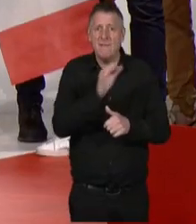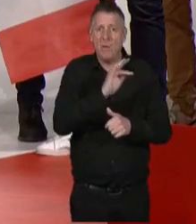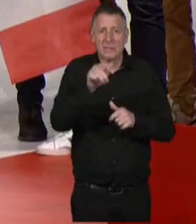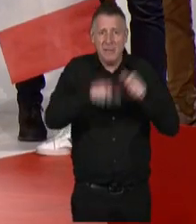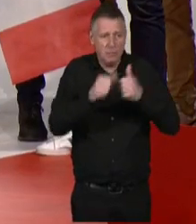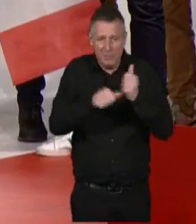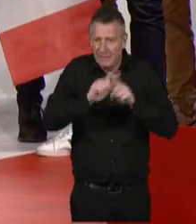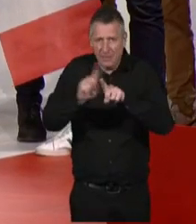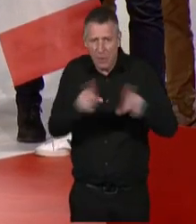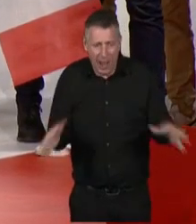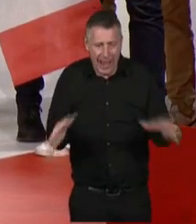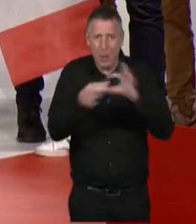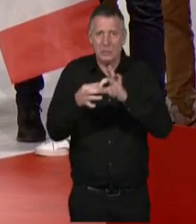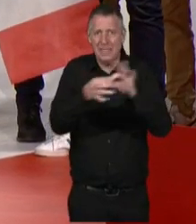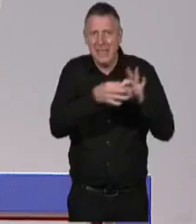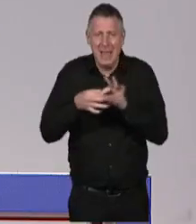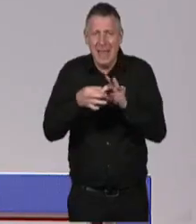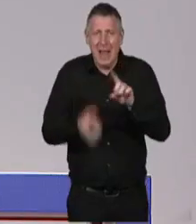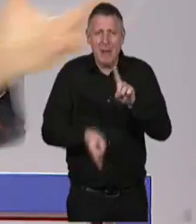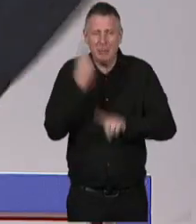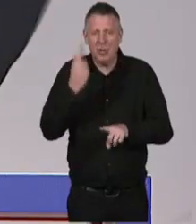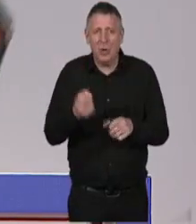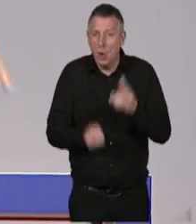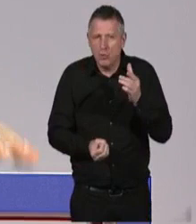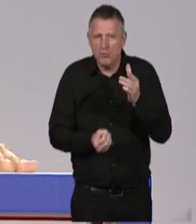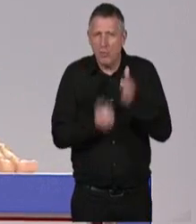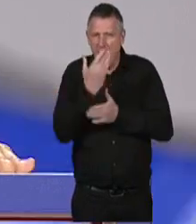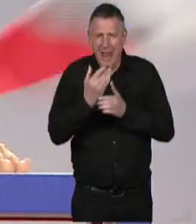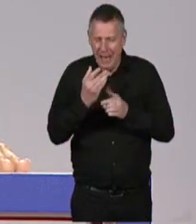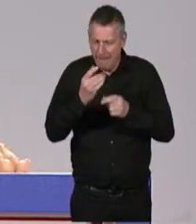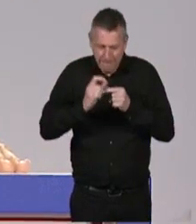Français. Il est temps d'écrire une nouvelle page.